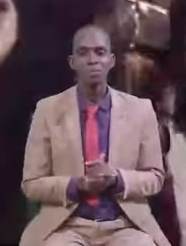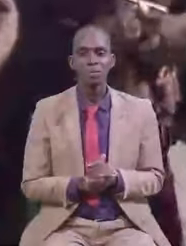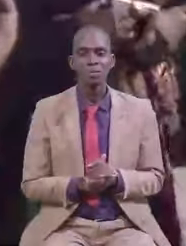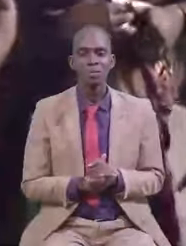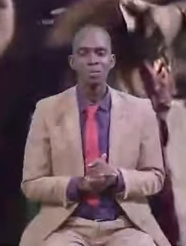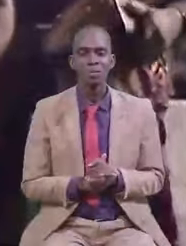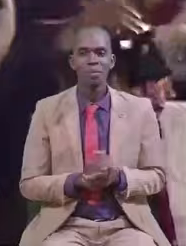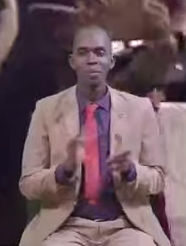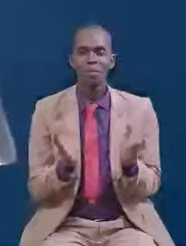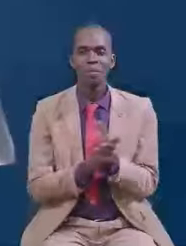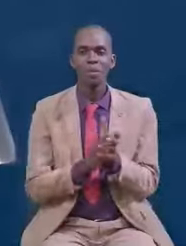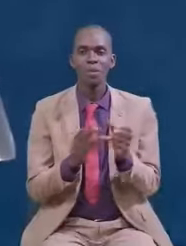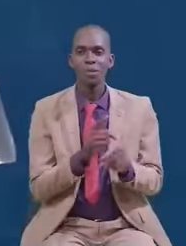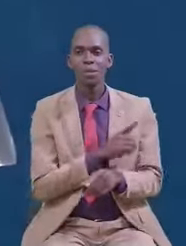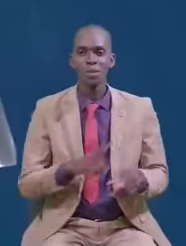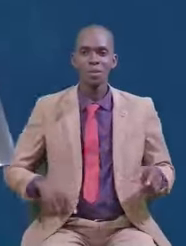Gloire à Dieu à tous.